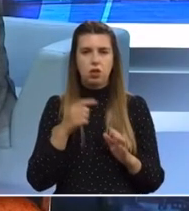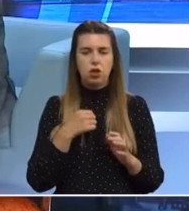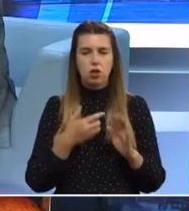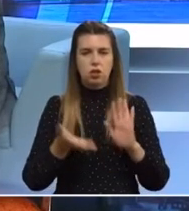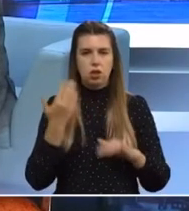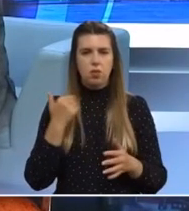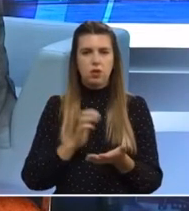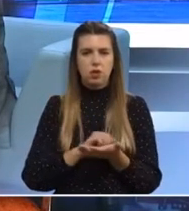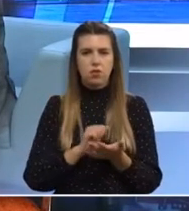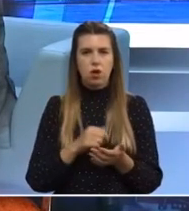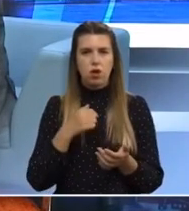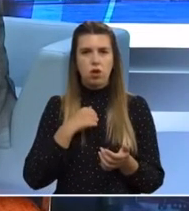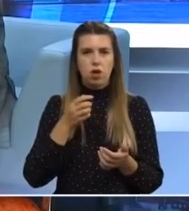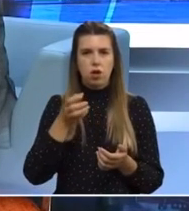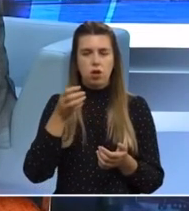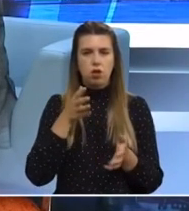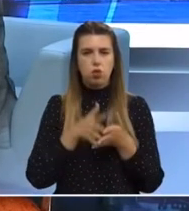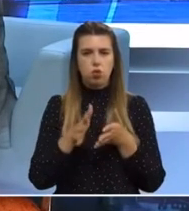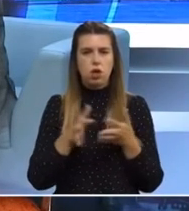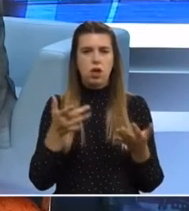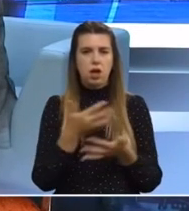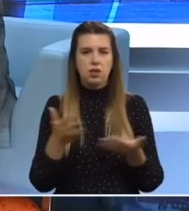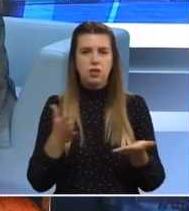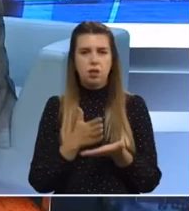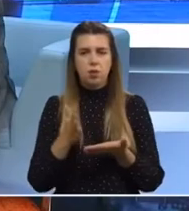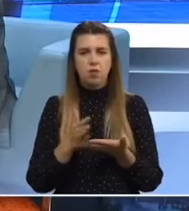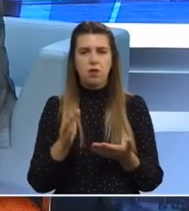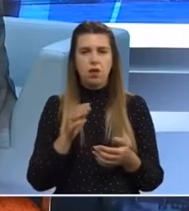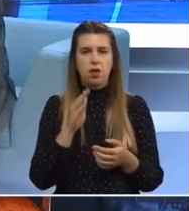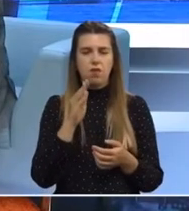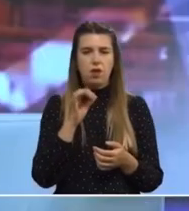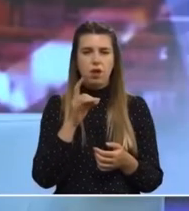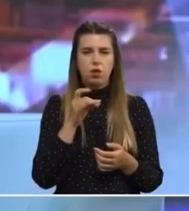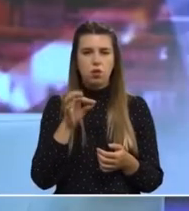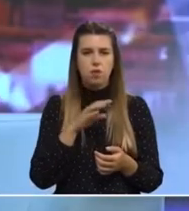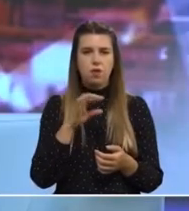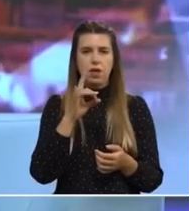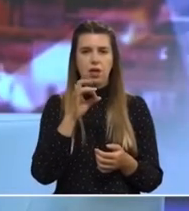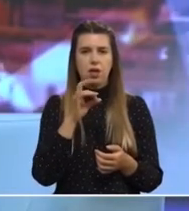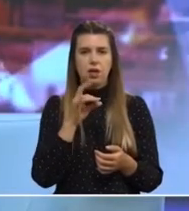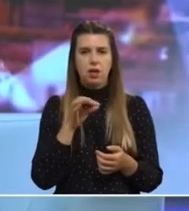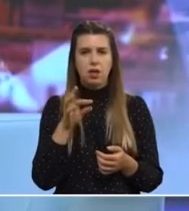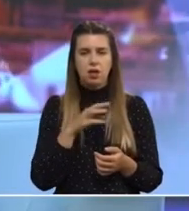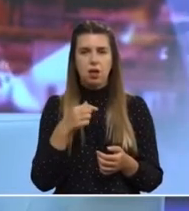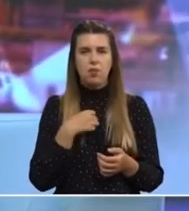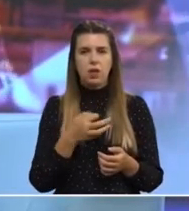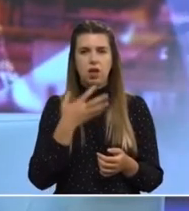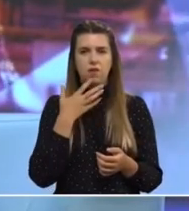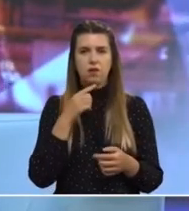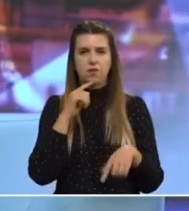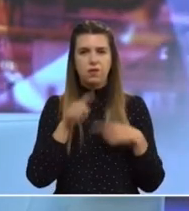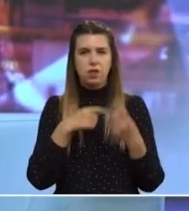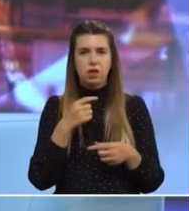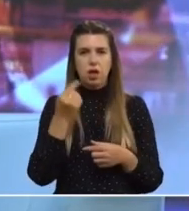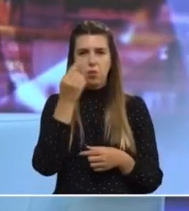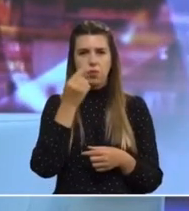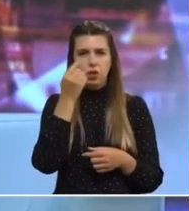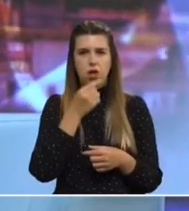заниматься довольно-таки давно. Но так как я изучал разные направления и философии, и религии, и, естественно, мне нравилось